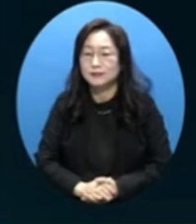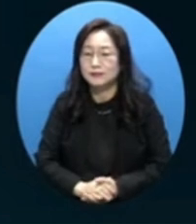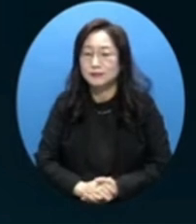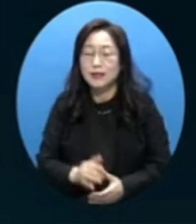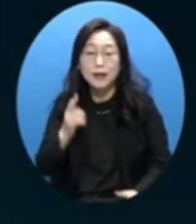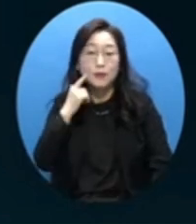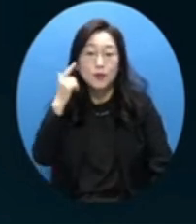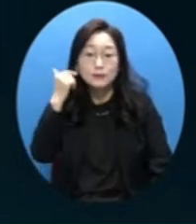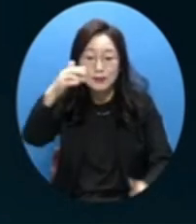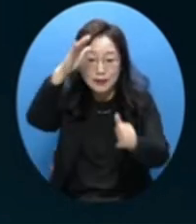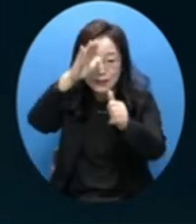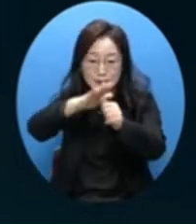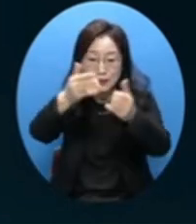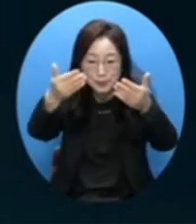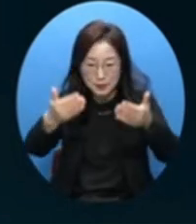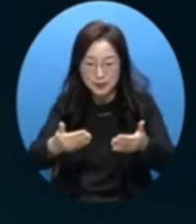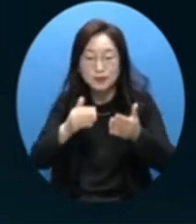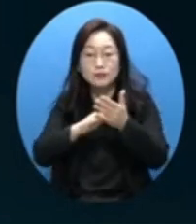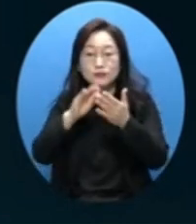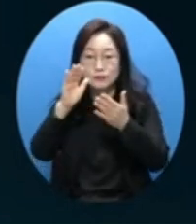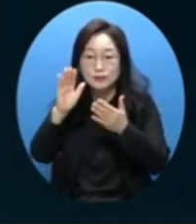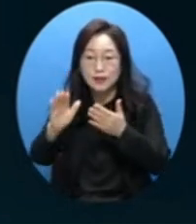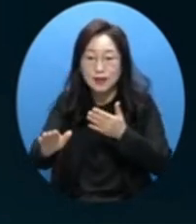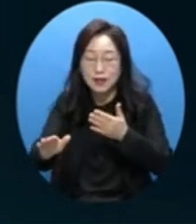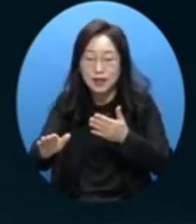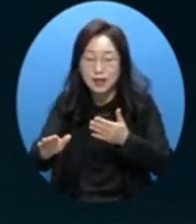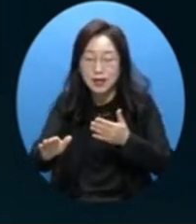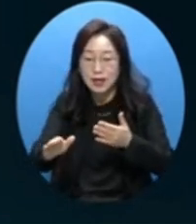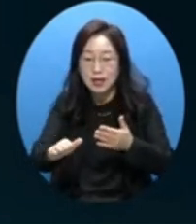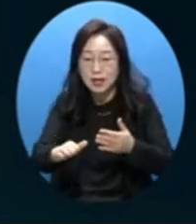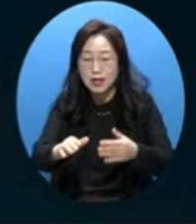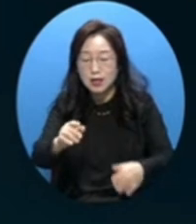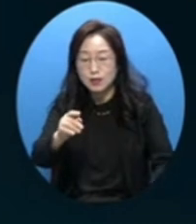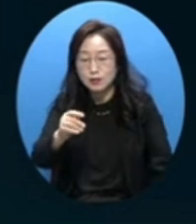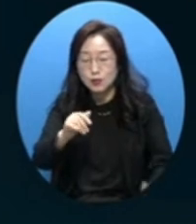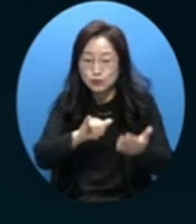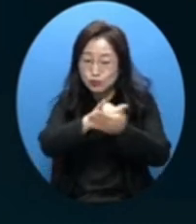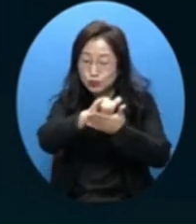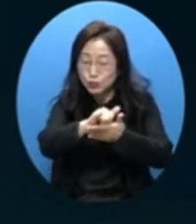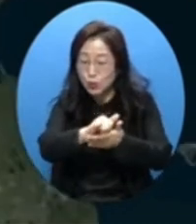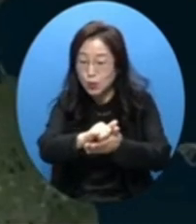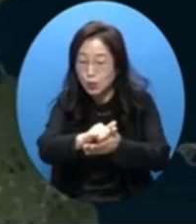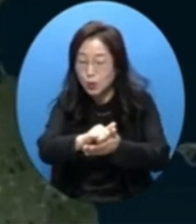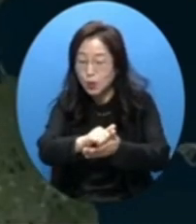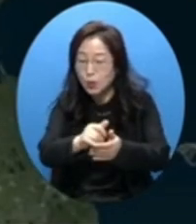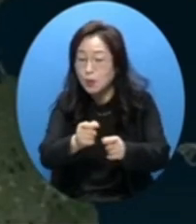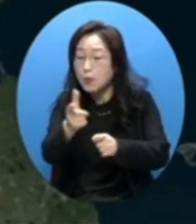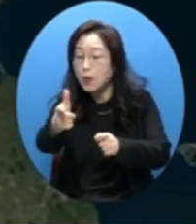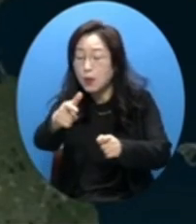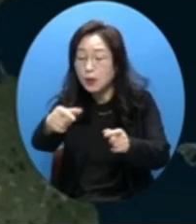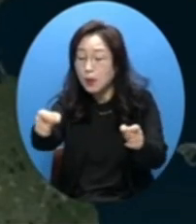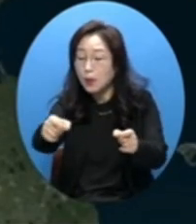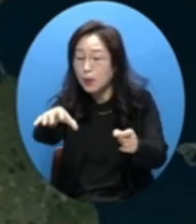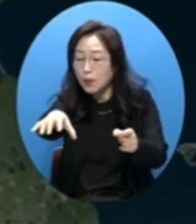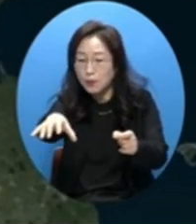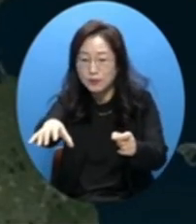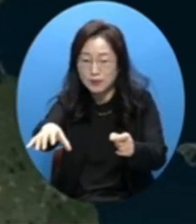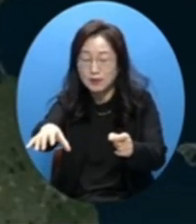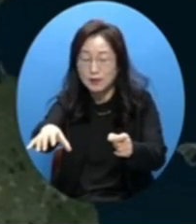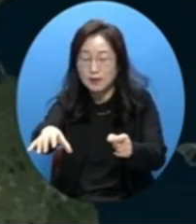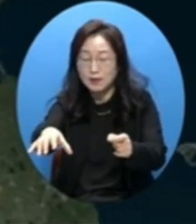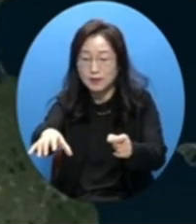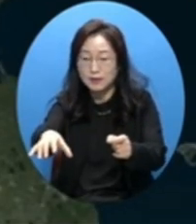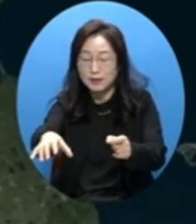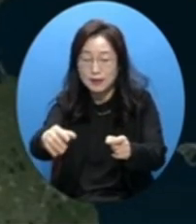목사 안수를 받은 후에 뉴욕에서 조금 떨어진 시어스버그라는 곳에 있는 곳에